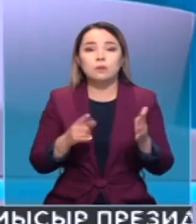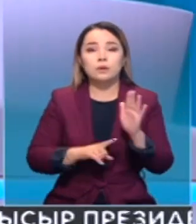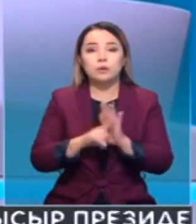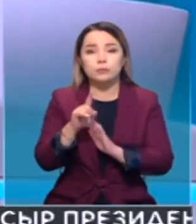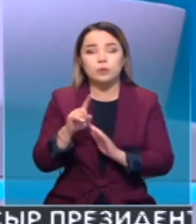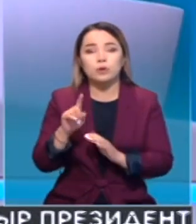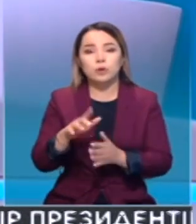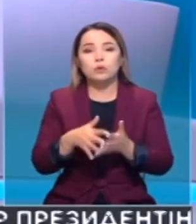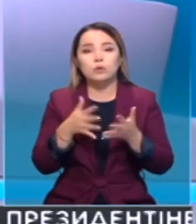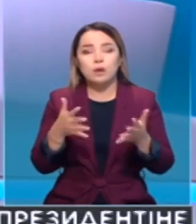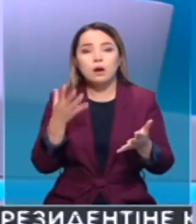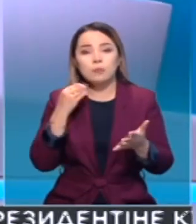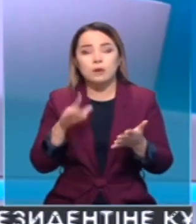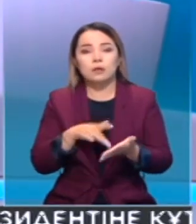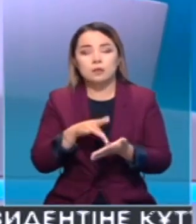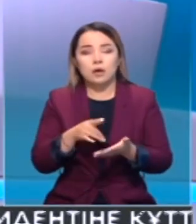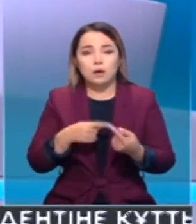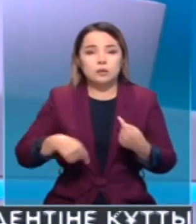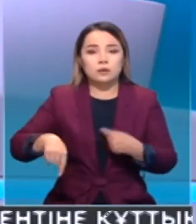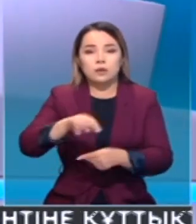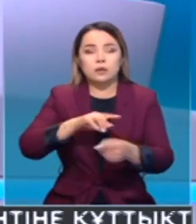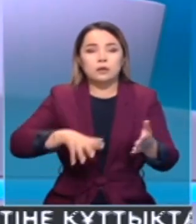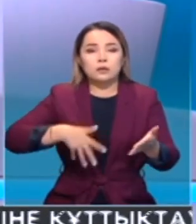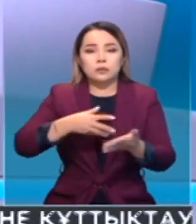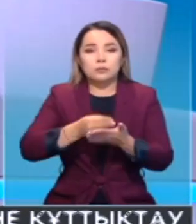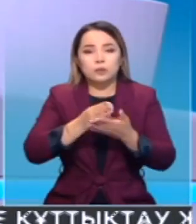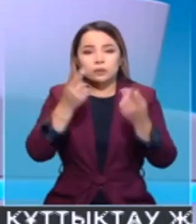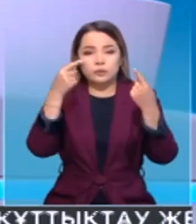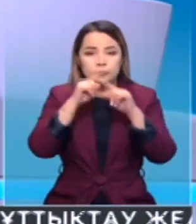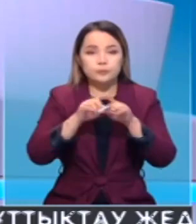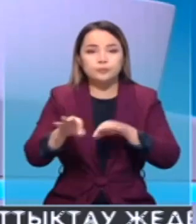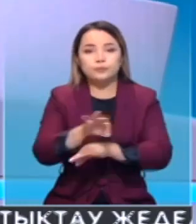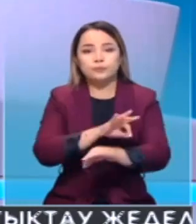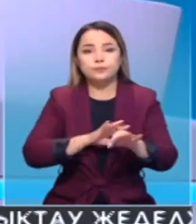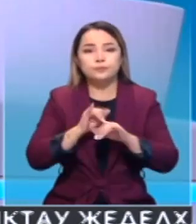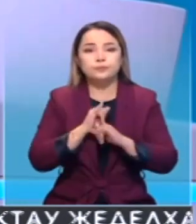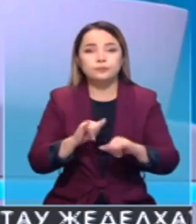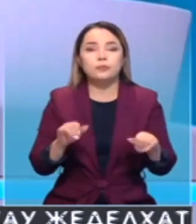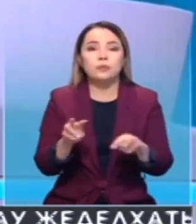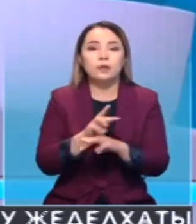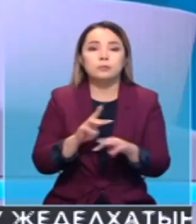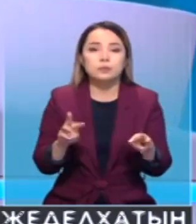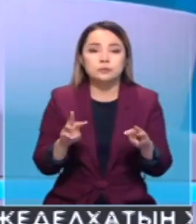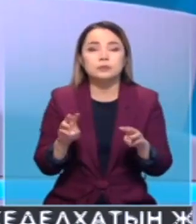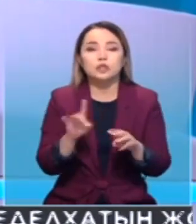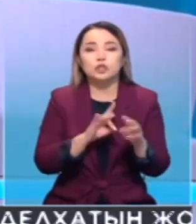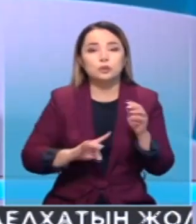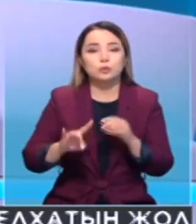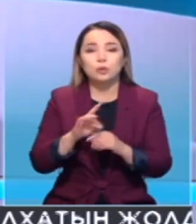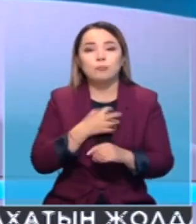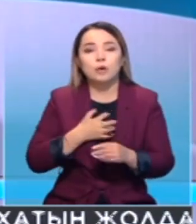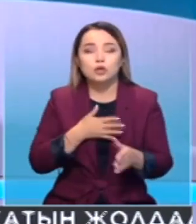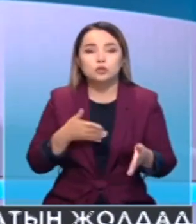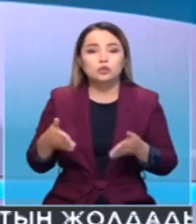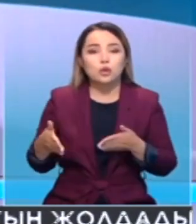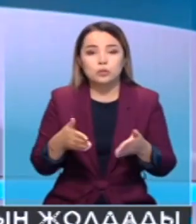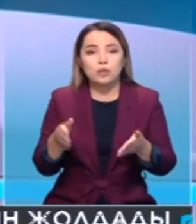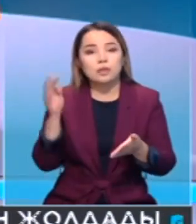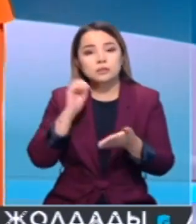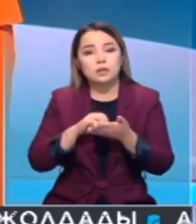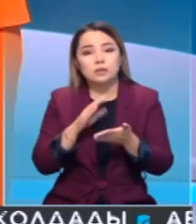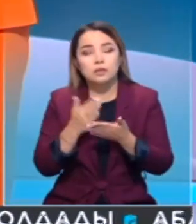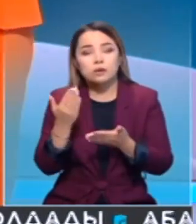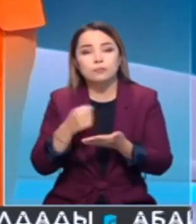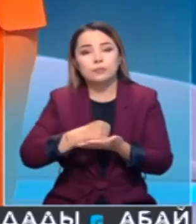Бүгіннен бастап үлкен Алматы айналма жолы ақылы болады. Индустрия және инфрақұрылымдық даму министрлігі республикалық маңызы бар жолдың